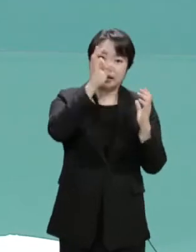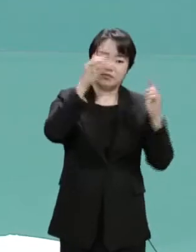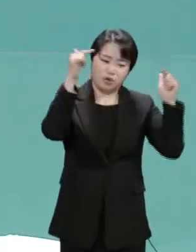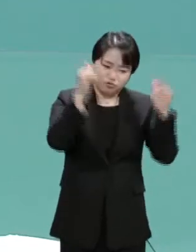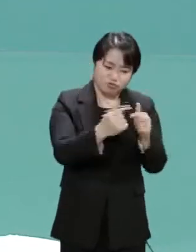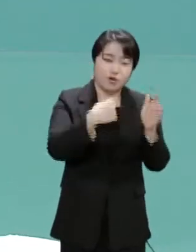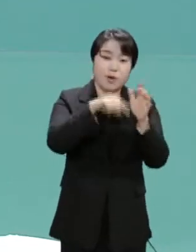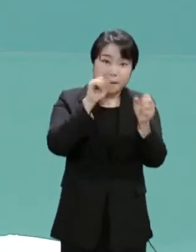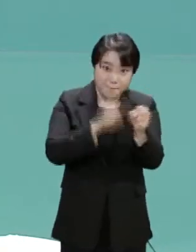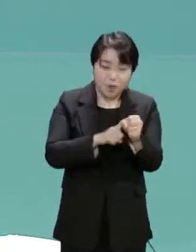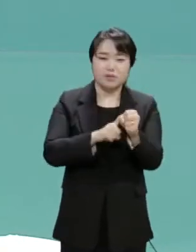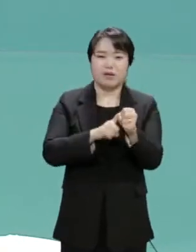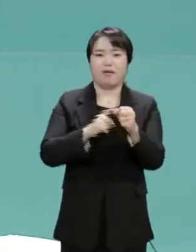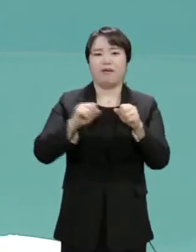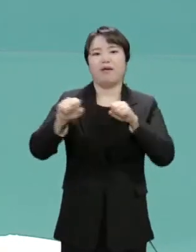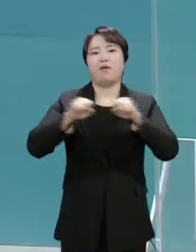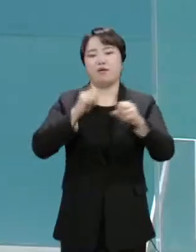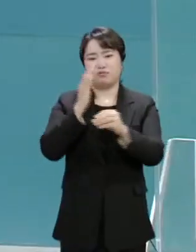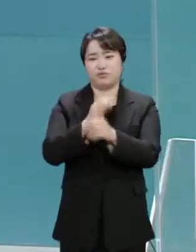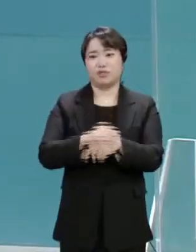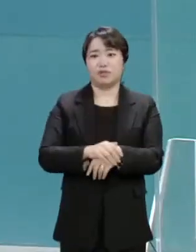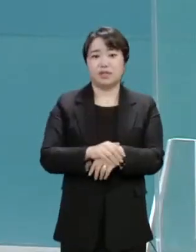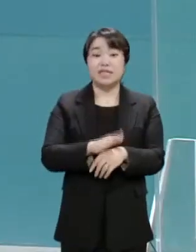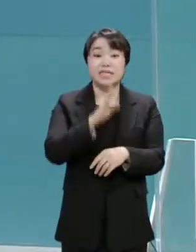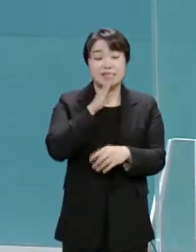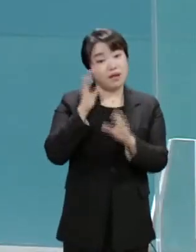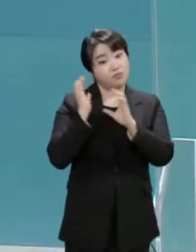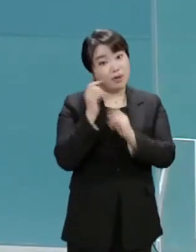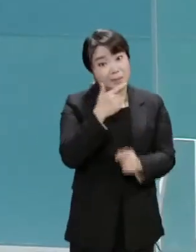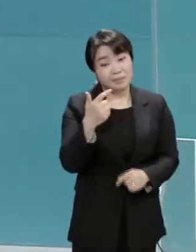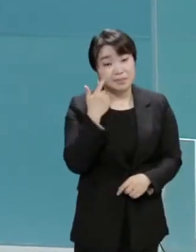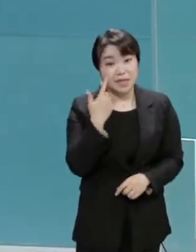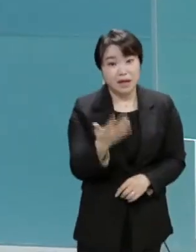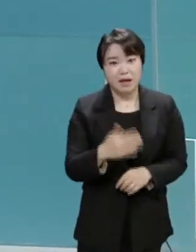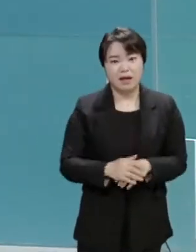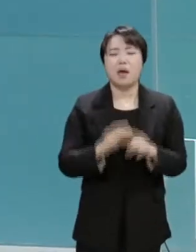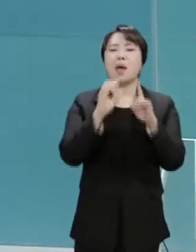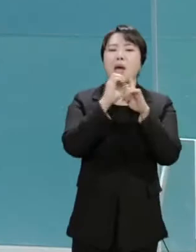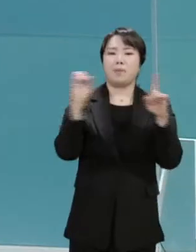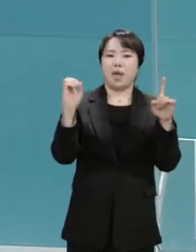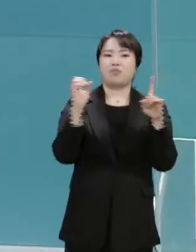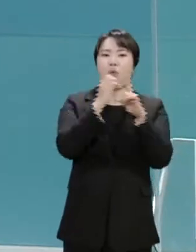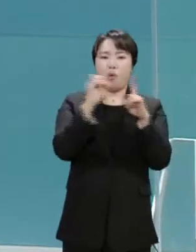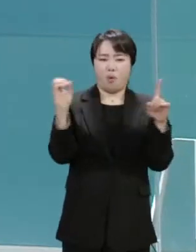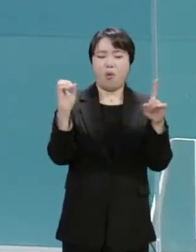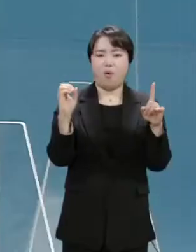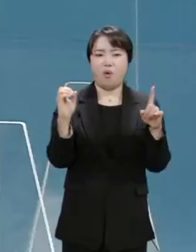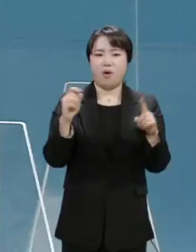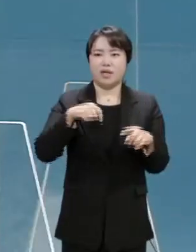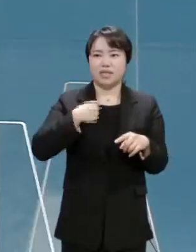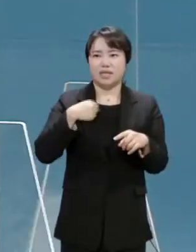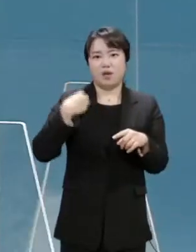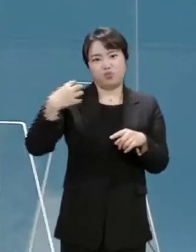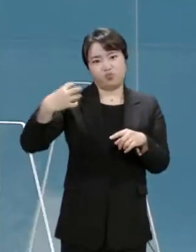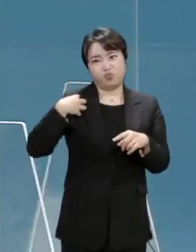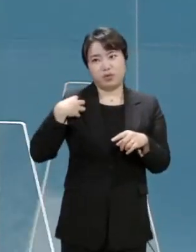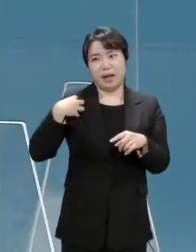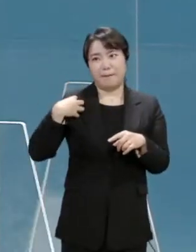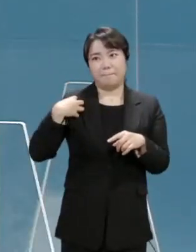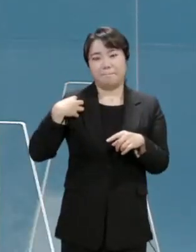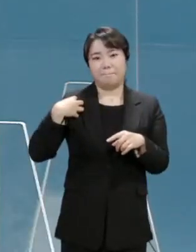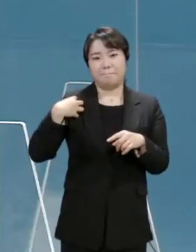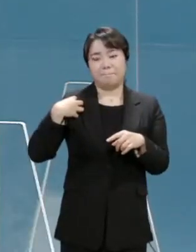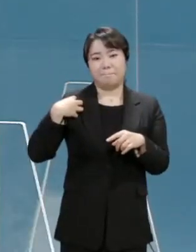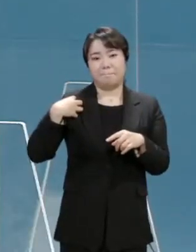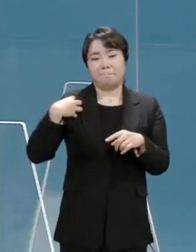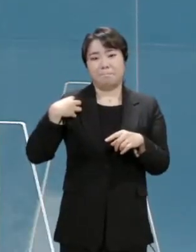공공 재개발을 추진하고 있습니다. 실제 부담이 많이 되고 있나요? 여기는 100% 동의이기 때문에 네. 부담이 돼서 나가시는 분이 있으면 사업이